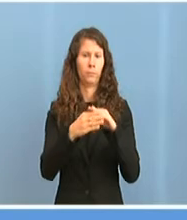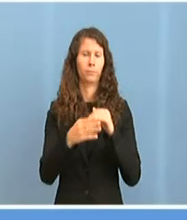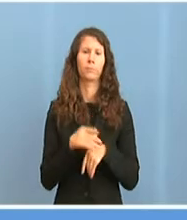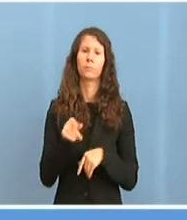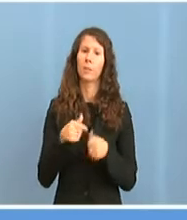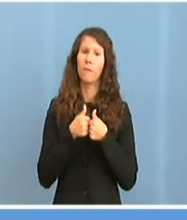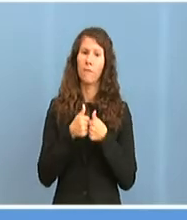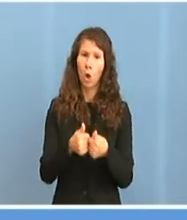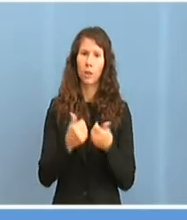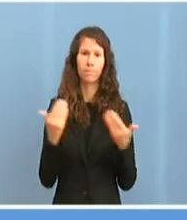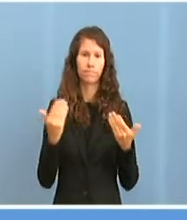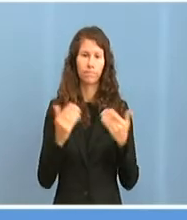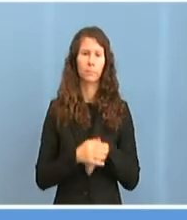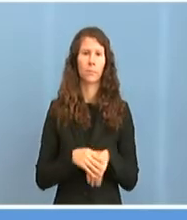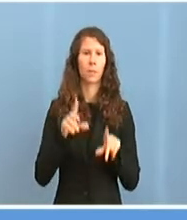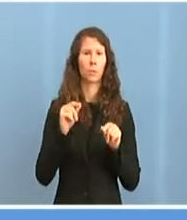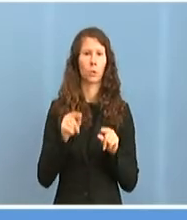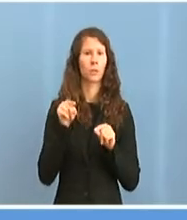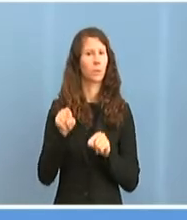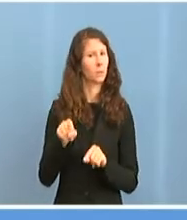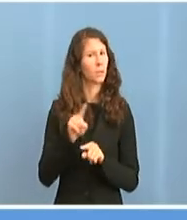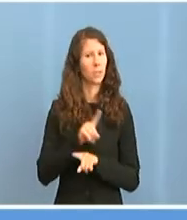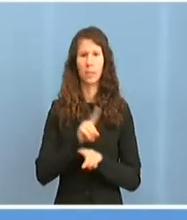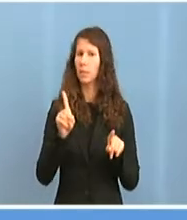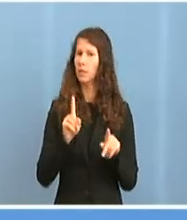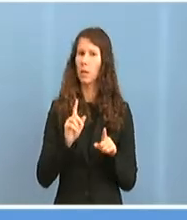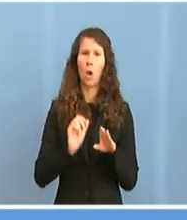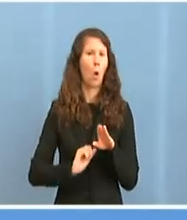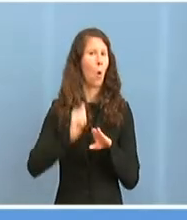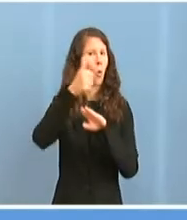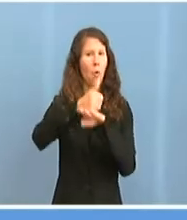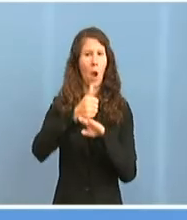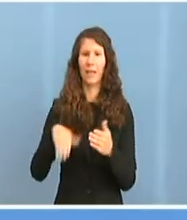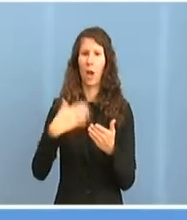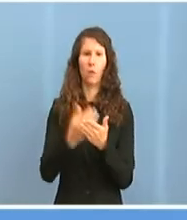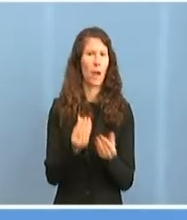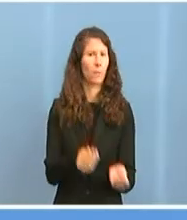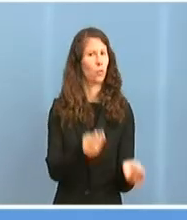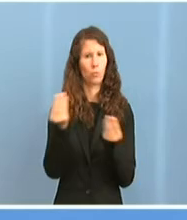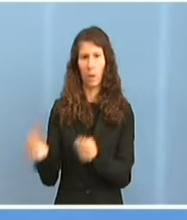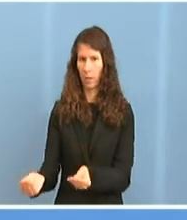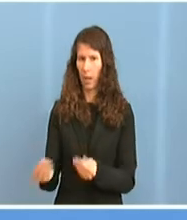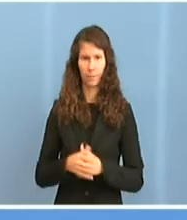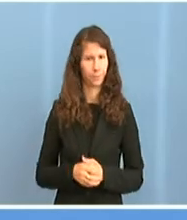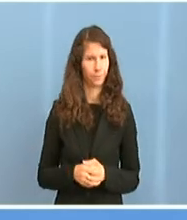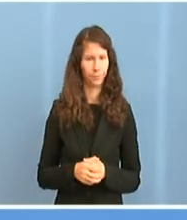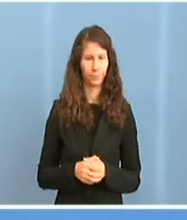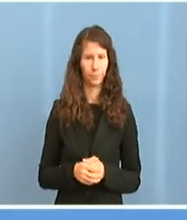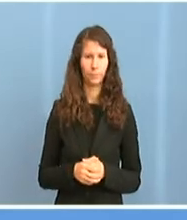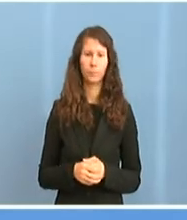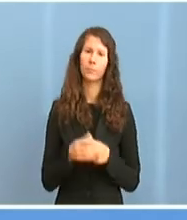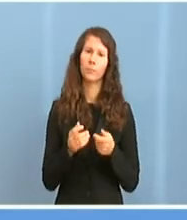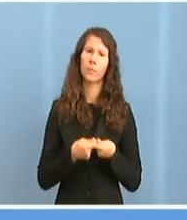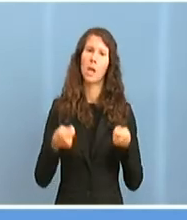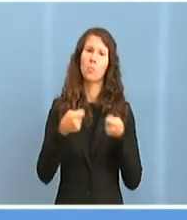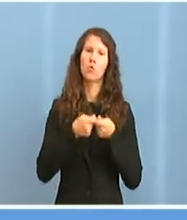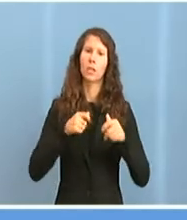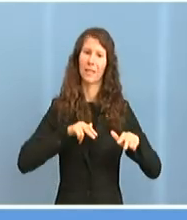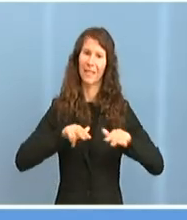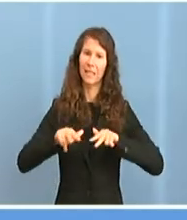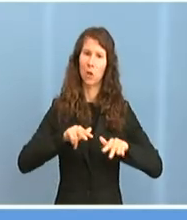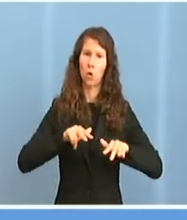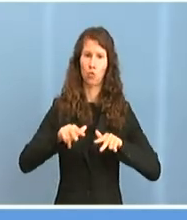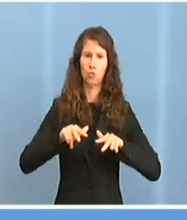Folge, dass es keine Übertragung von hoheitlichen Aufgaben gibt. Die Bundesregierung,